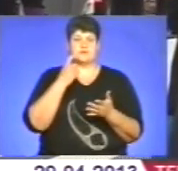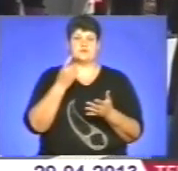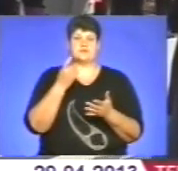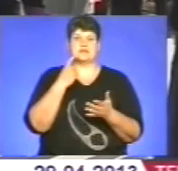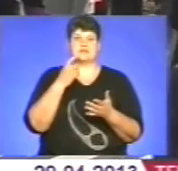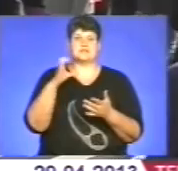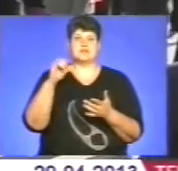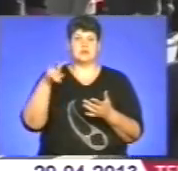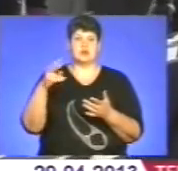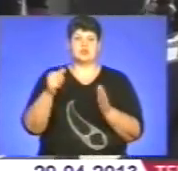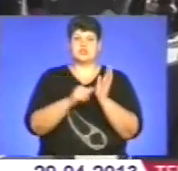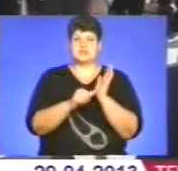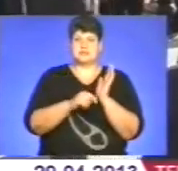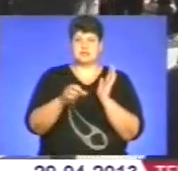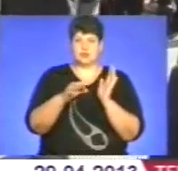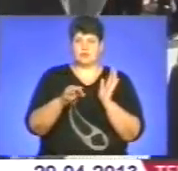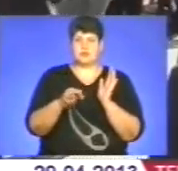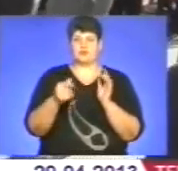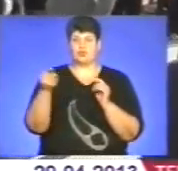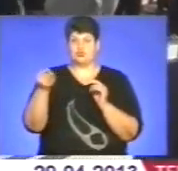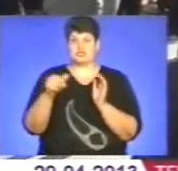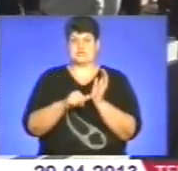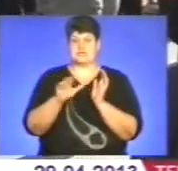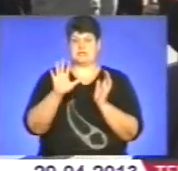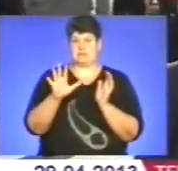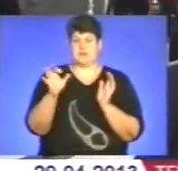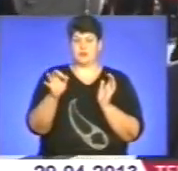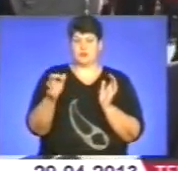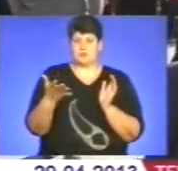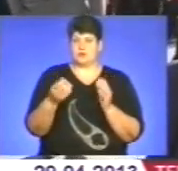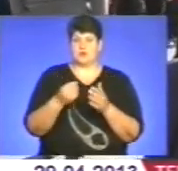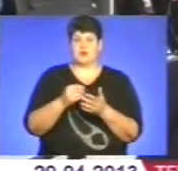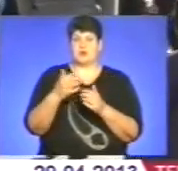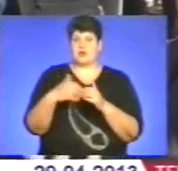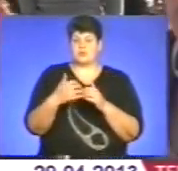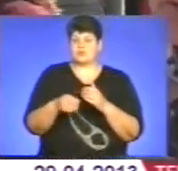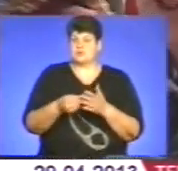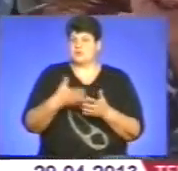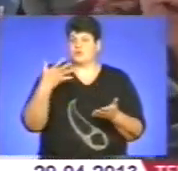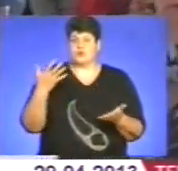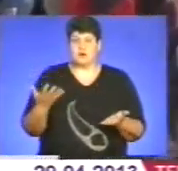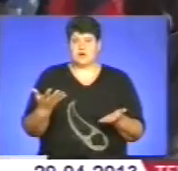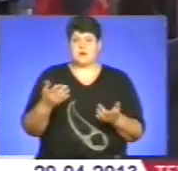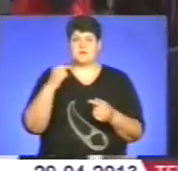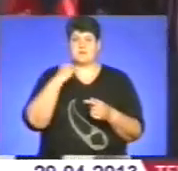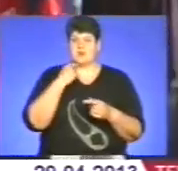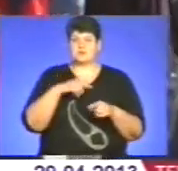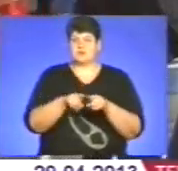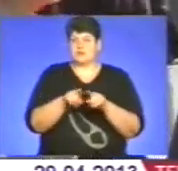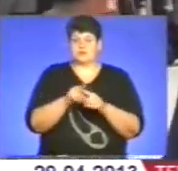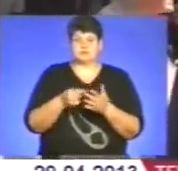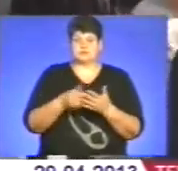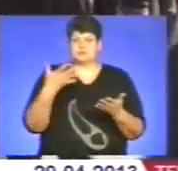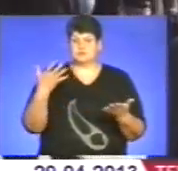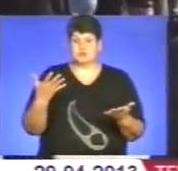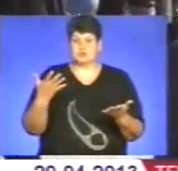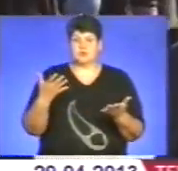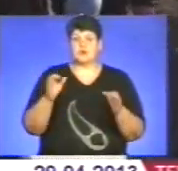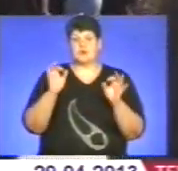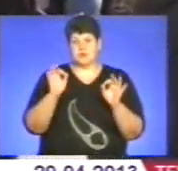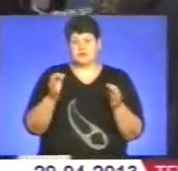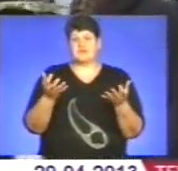тут 65 копійок, могли б дати дешевше. Капуста теж дорога, але м'ясо теж не з дешевших. М'ясо теж дороге. Правда, взяли,